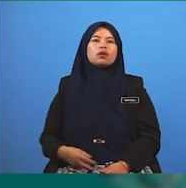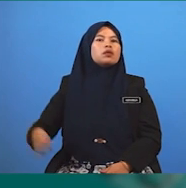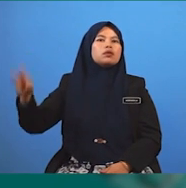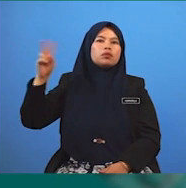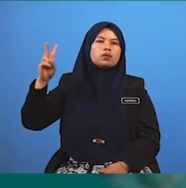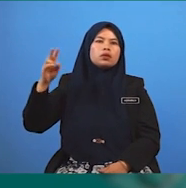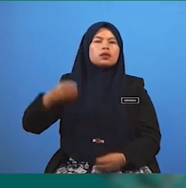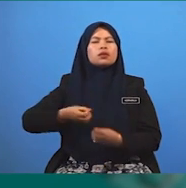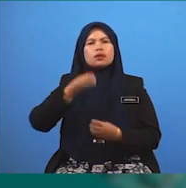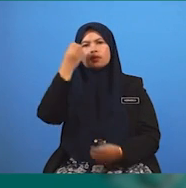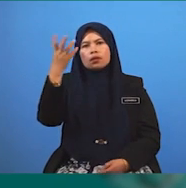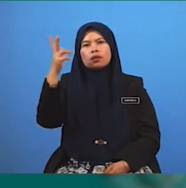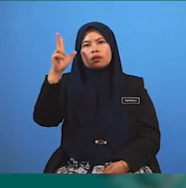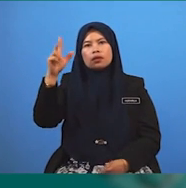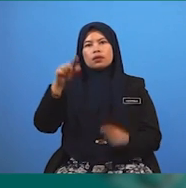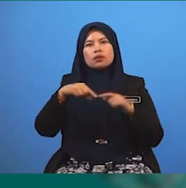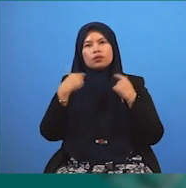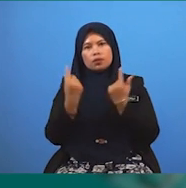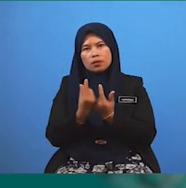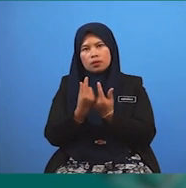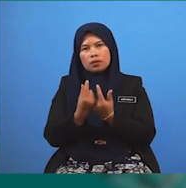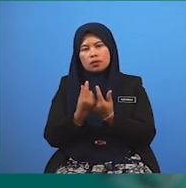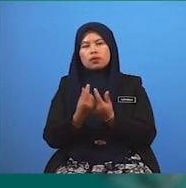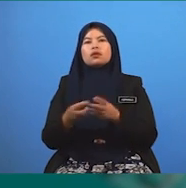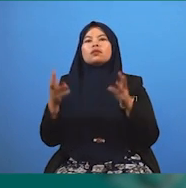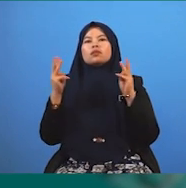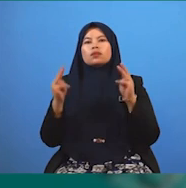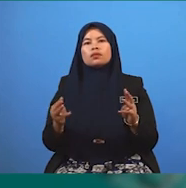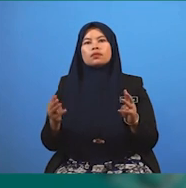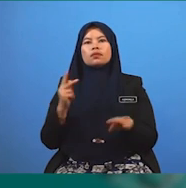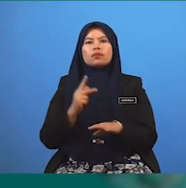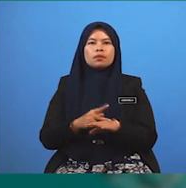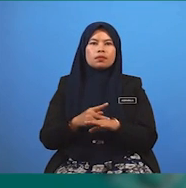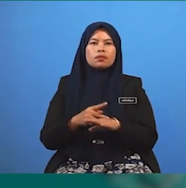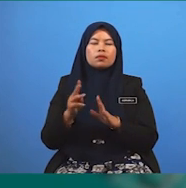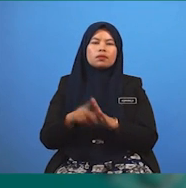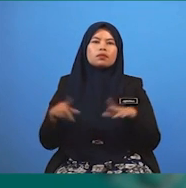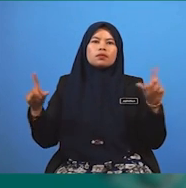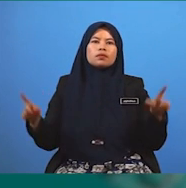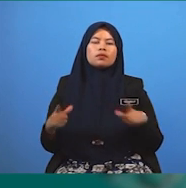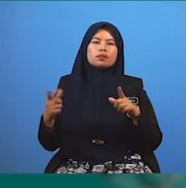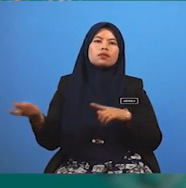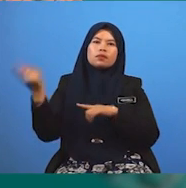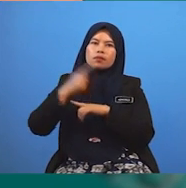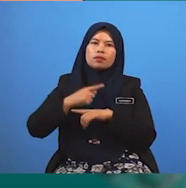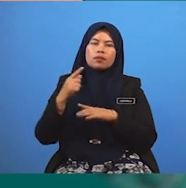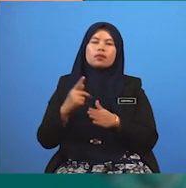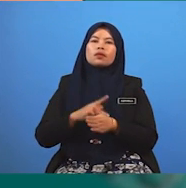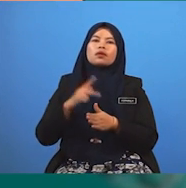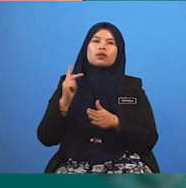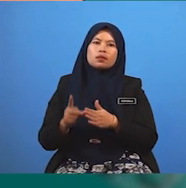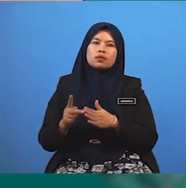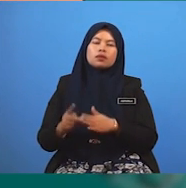tiga golongan manusia ketika berlaku hari kiamat. Dan yang ketiga,